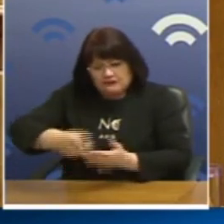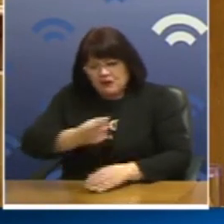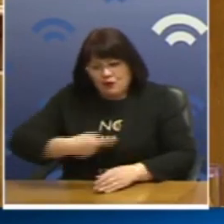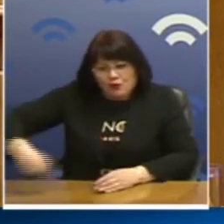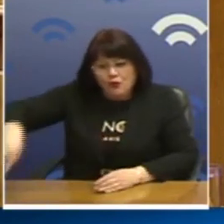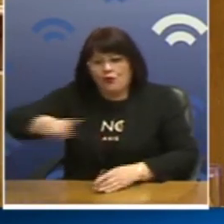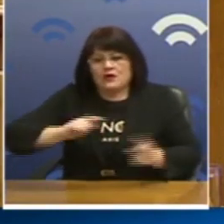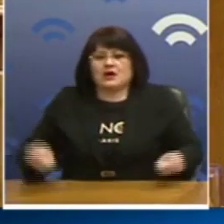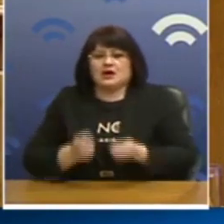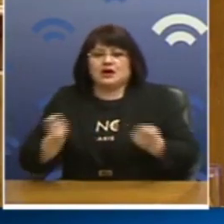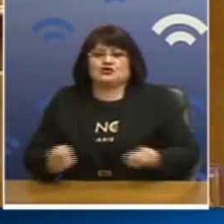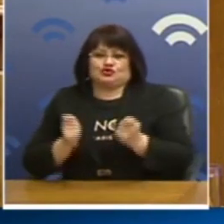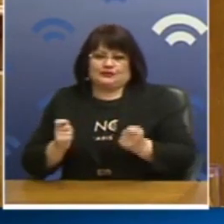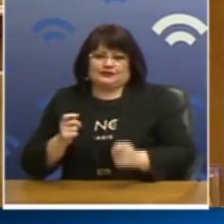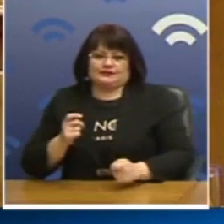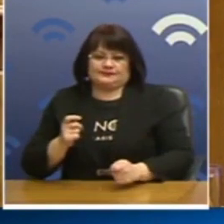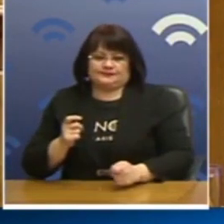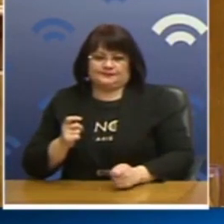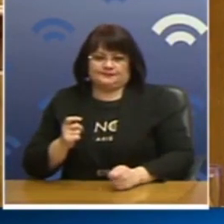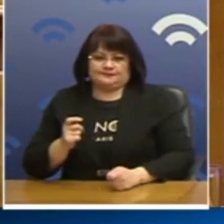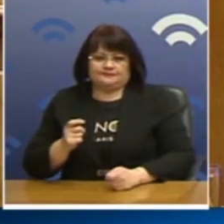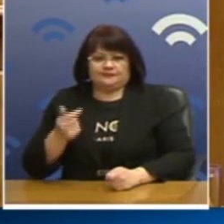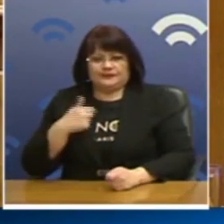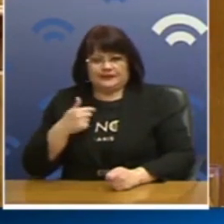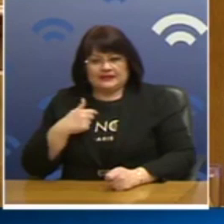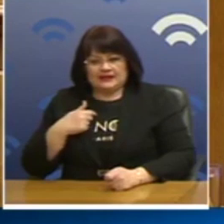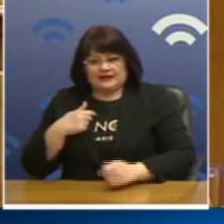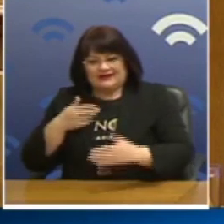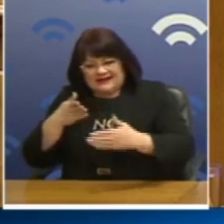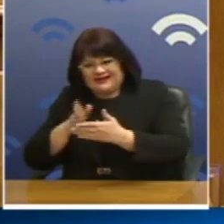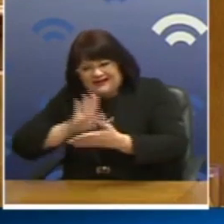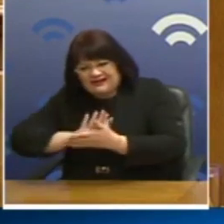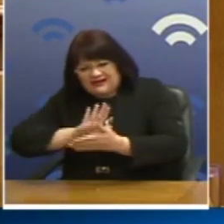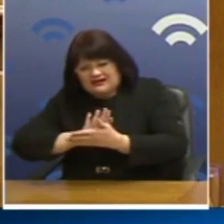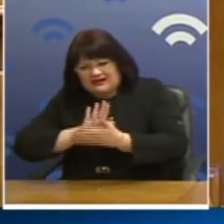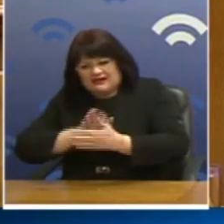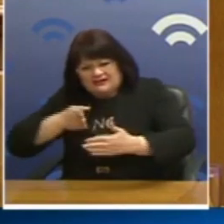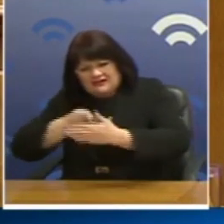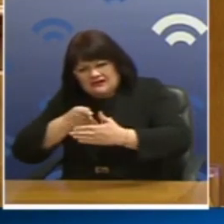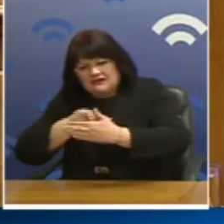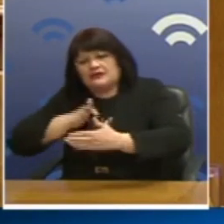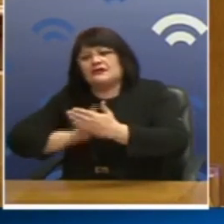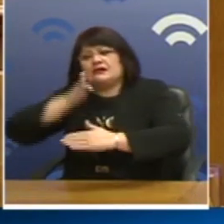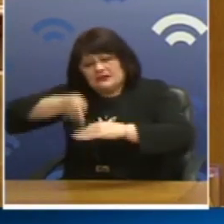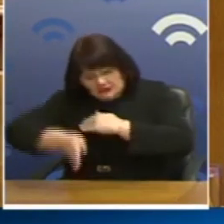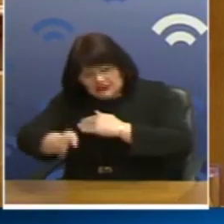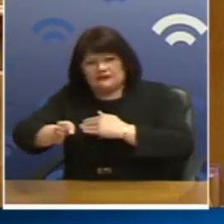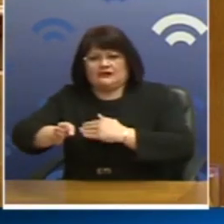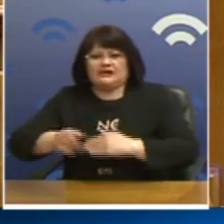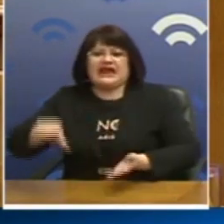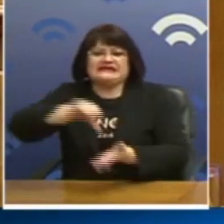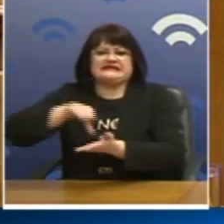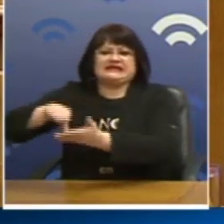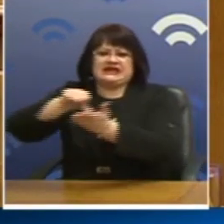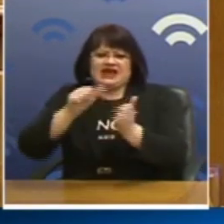εργαζόμενοι, οι εργαζόμενες, ξεπερνώντας αγκυλώσεις και εγκλωβισμούς στα διάφορα αστικά κόμματα,